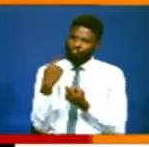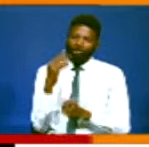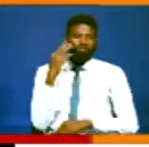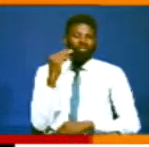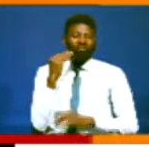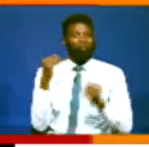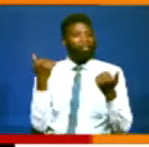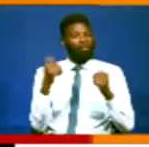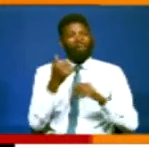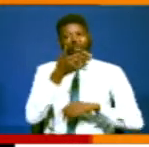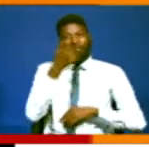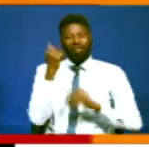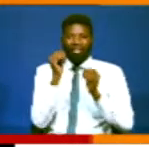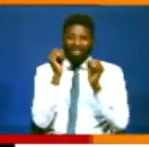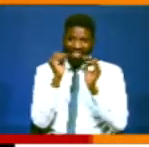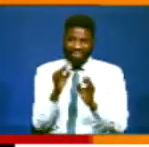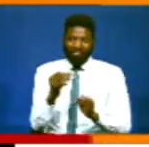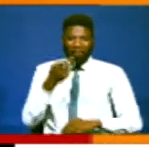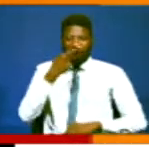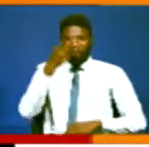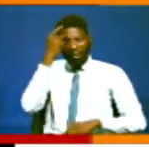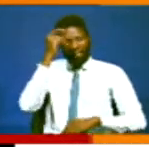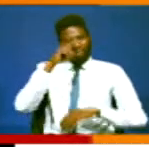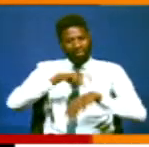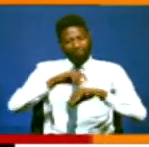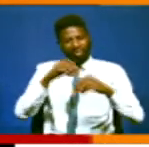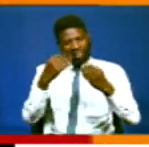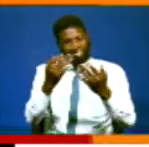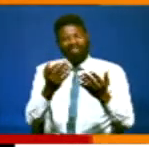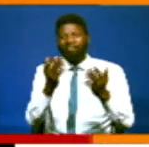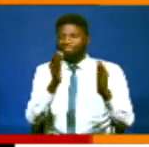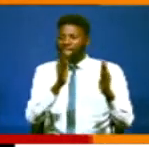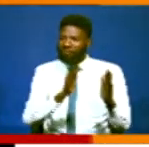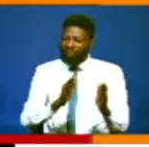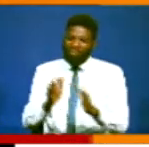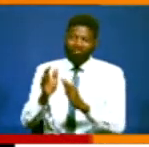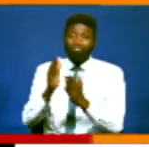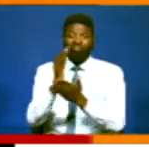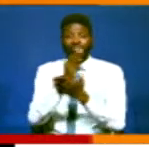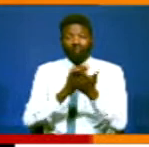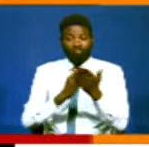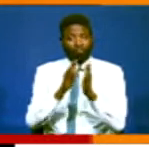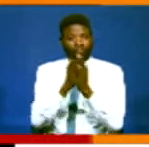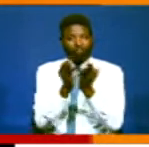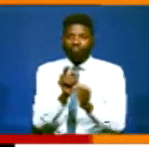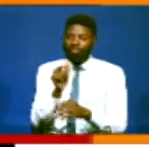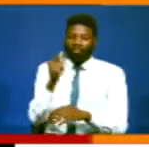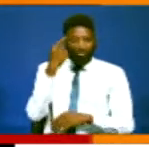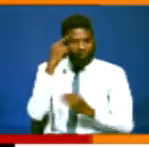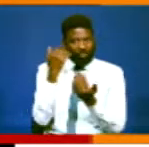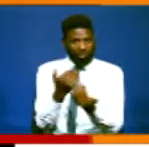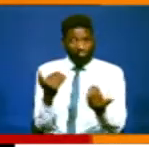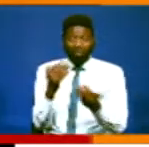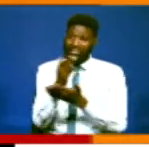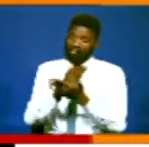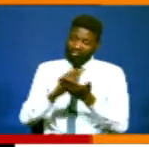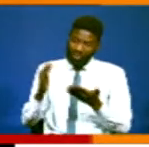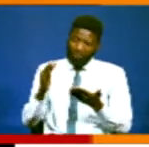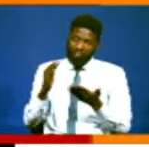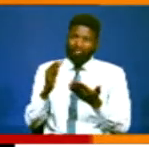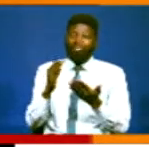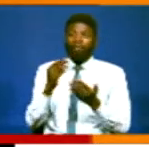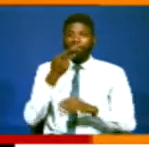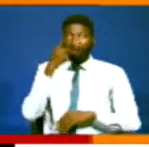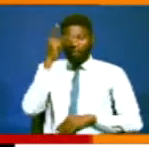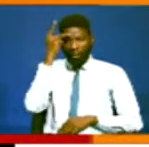kujipanga kununulia watoto wao baadhi ya vitabu, kwa sababu tunapozungumzia wazazi, kuna wazazi ambao wanapeleka watoto wao katika shule za binafsi. Na wazazi